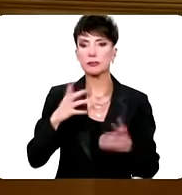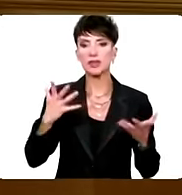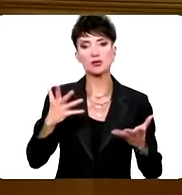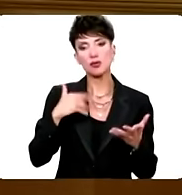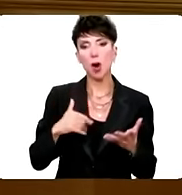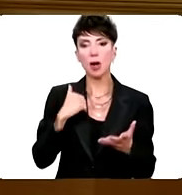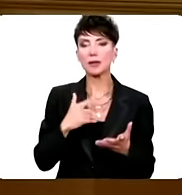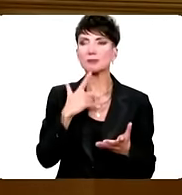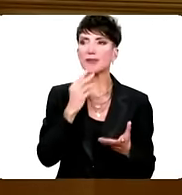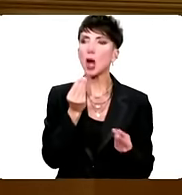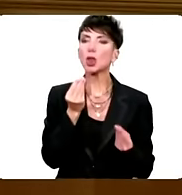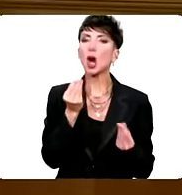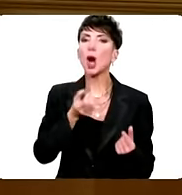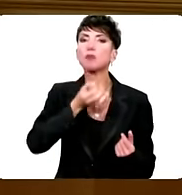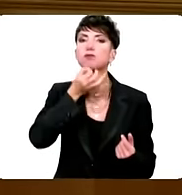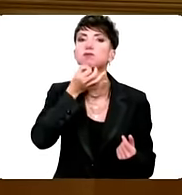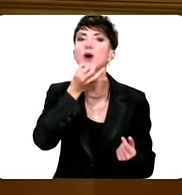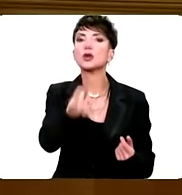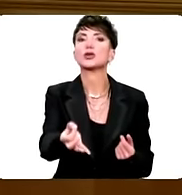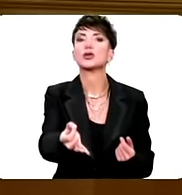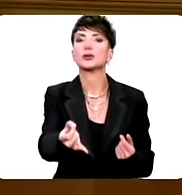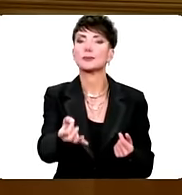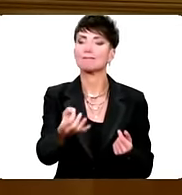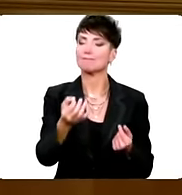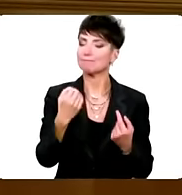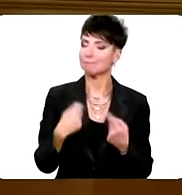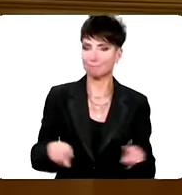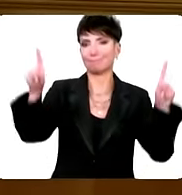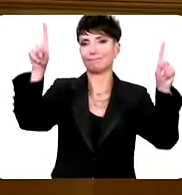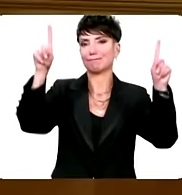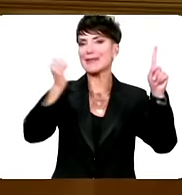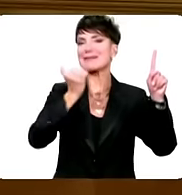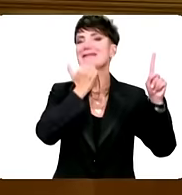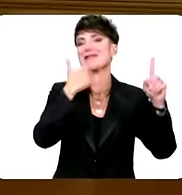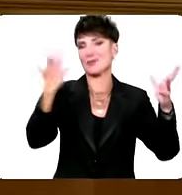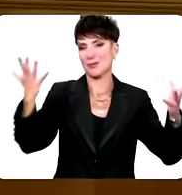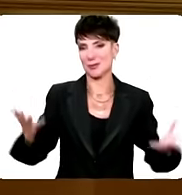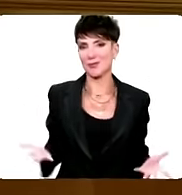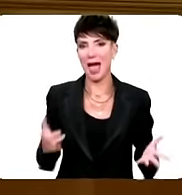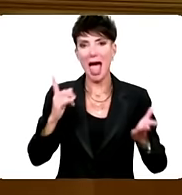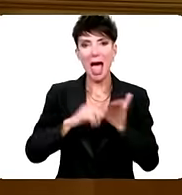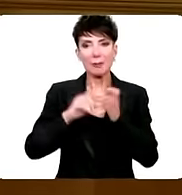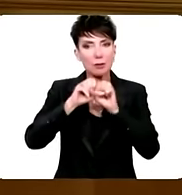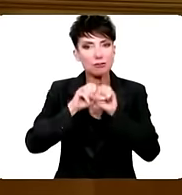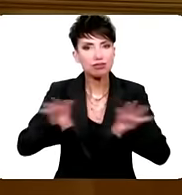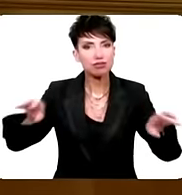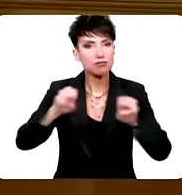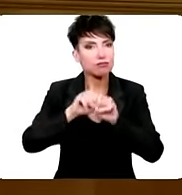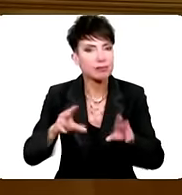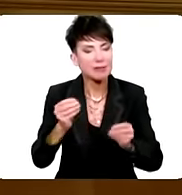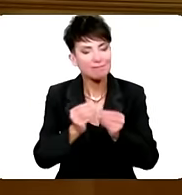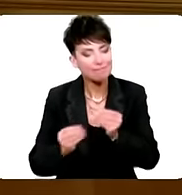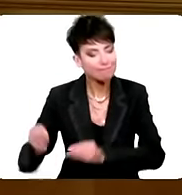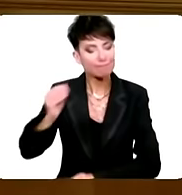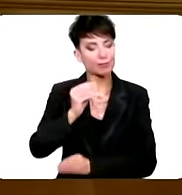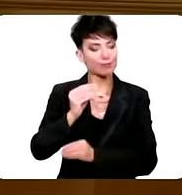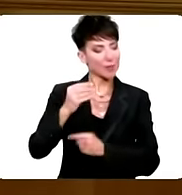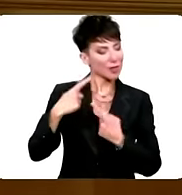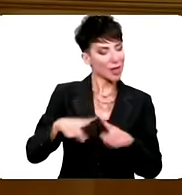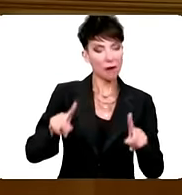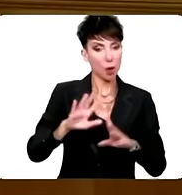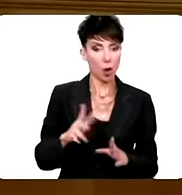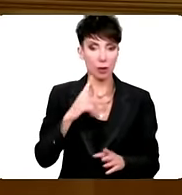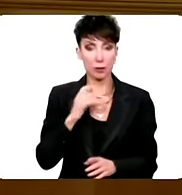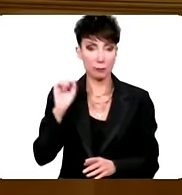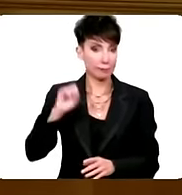γλώσσα. Έπρεπε ίσως να το επικοινωνήσουμε με διαφορετικό τρόπο και ξέρετε, η προσδοκία μου, κύριε Σόιτερ, είναι οι ελεύθεροι